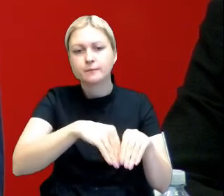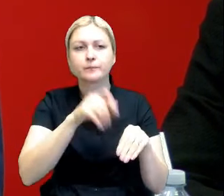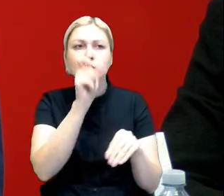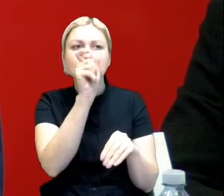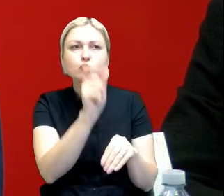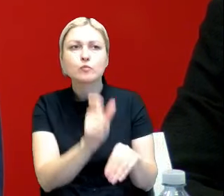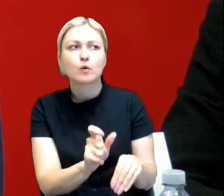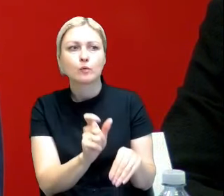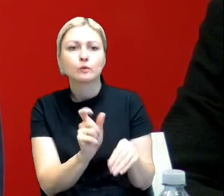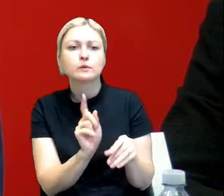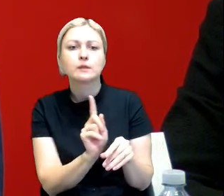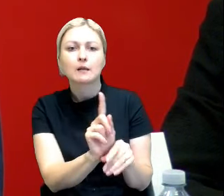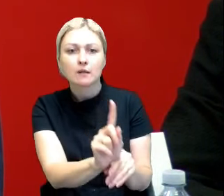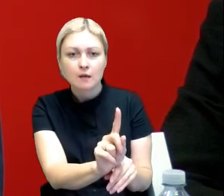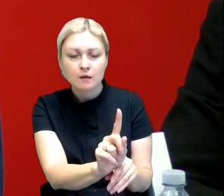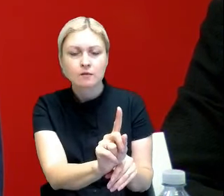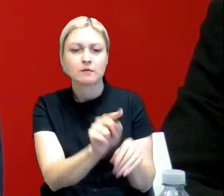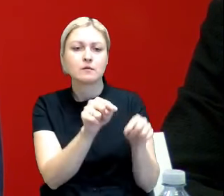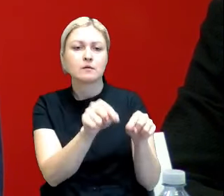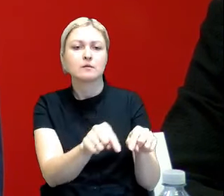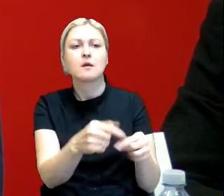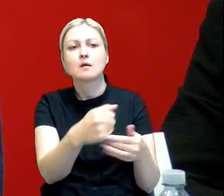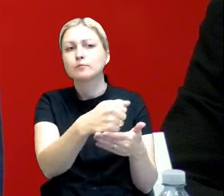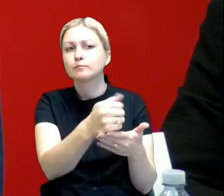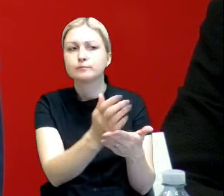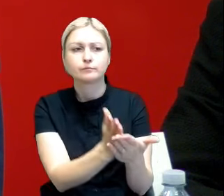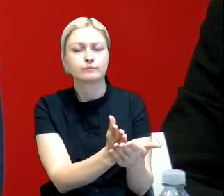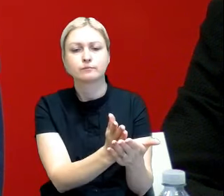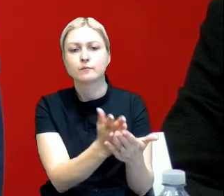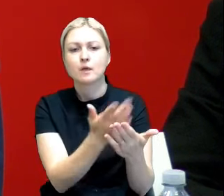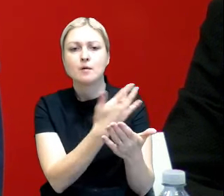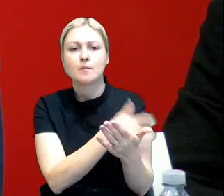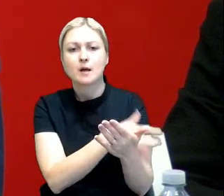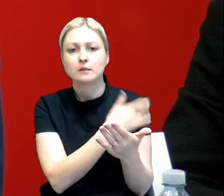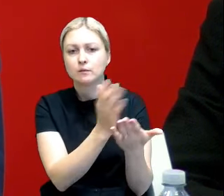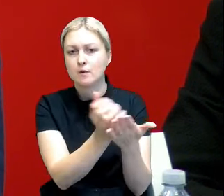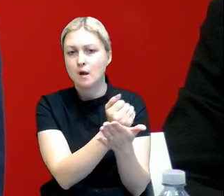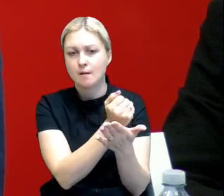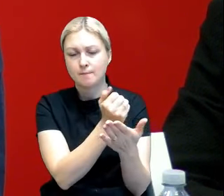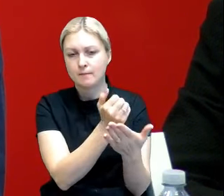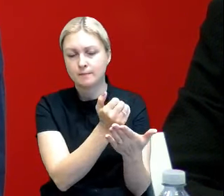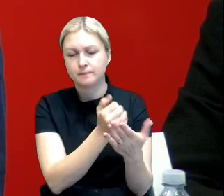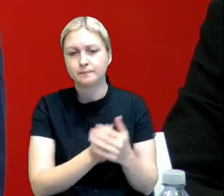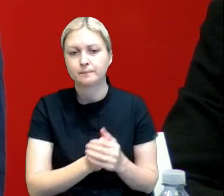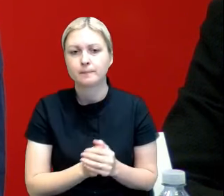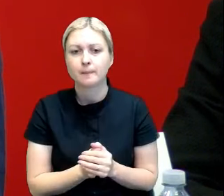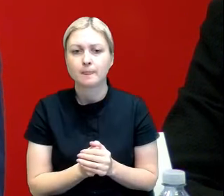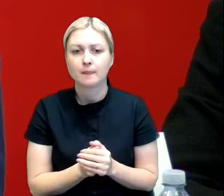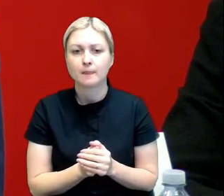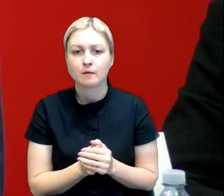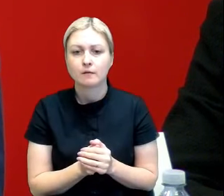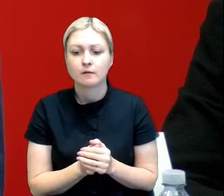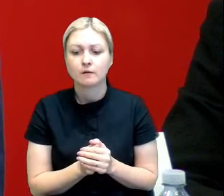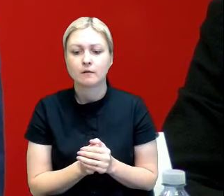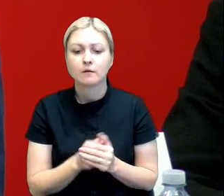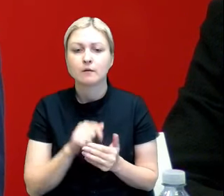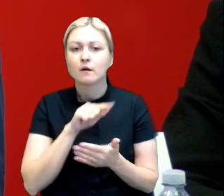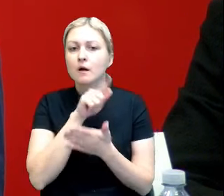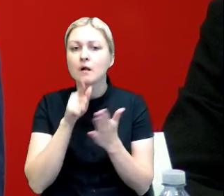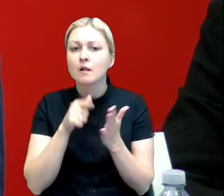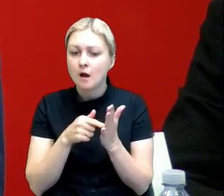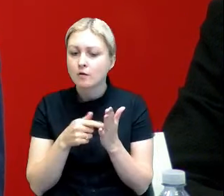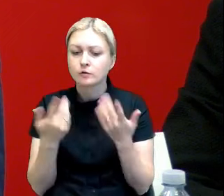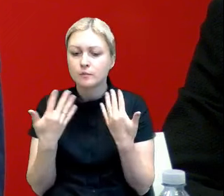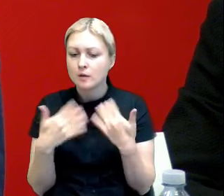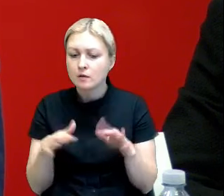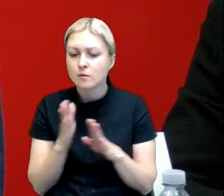galėtų ateiti ir gauti visapusę visapusišką pagalbą tam pritarė aš jau minėjau šitas klausimas ne pirmą kartą yra